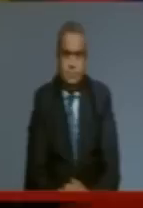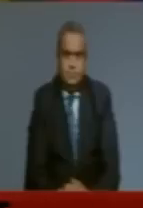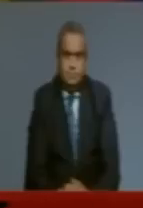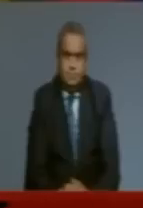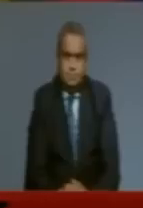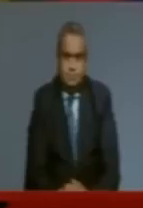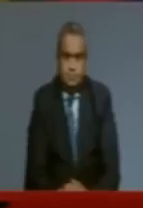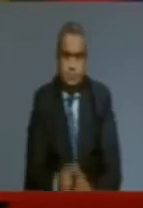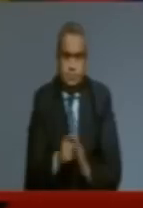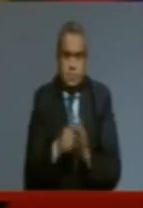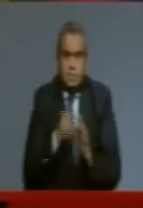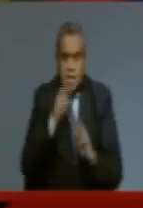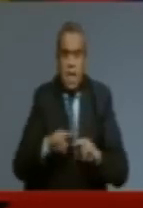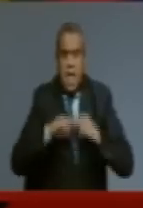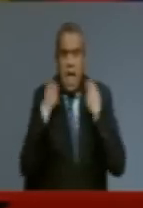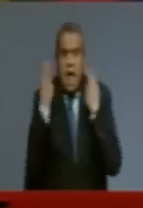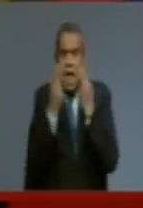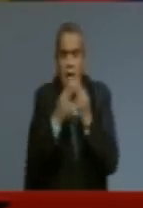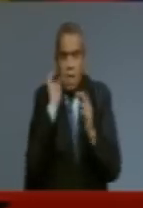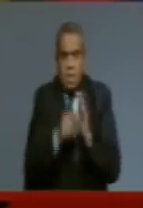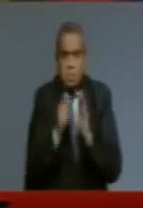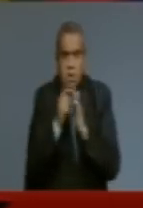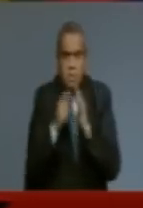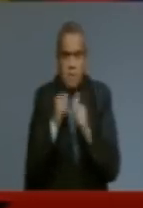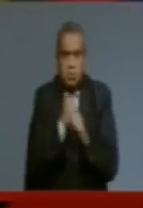يحقق العالم أي اتفاقيات